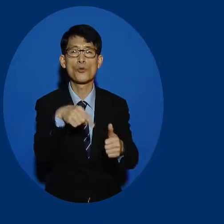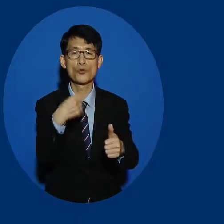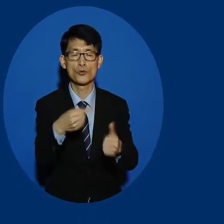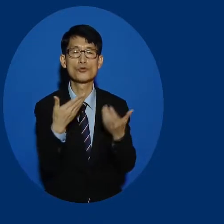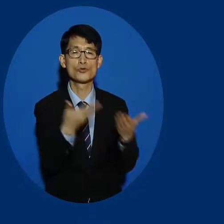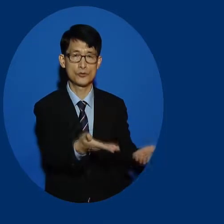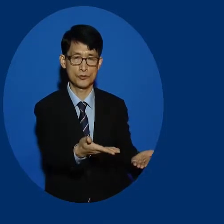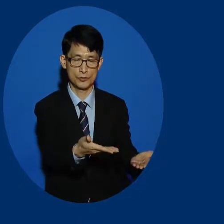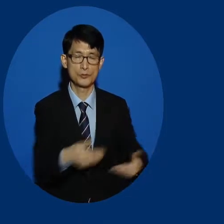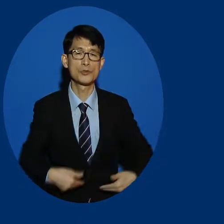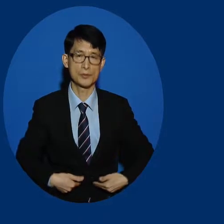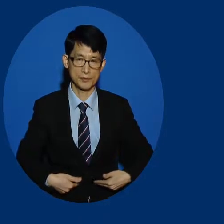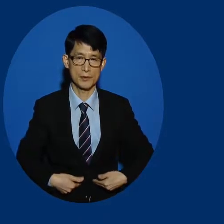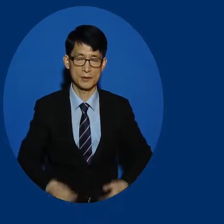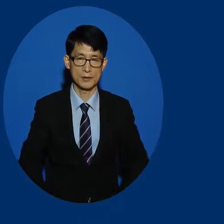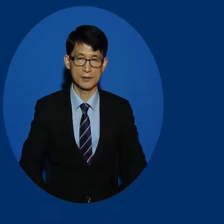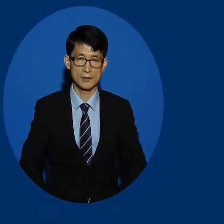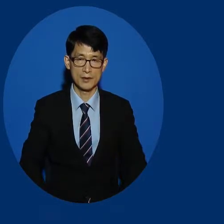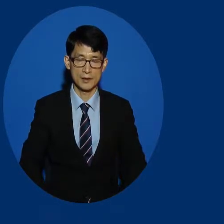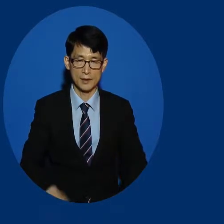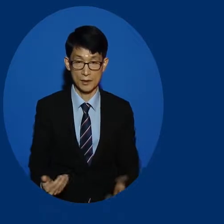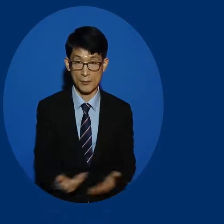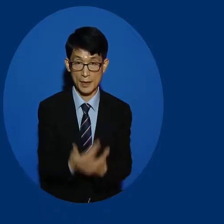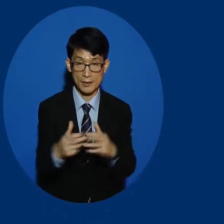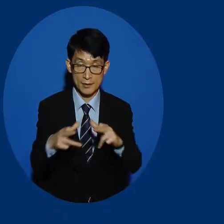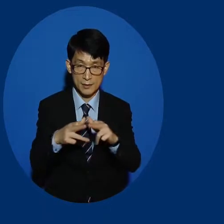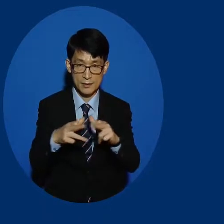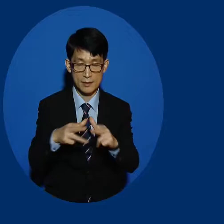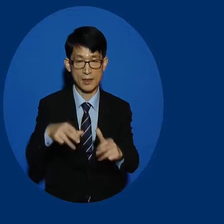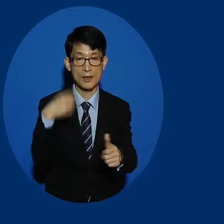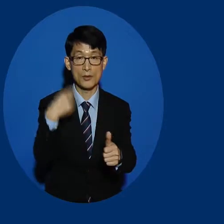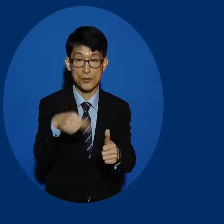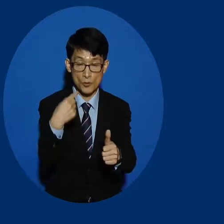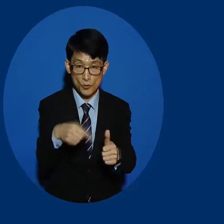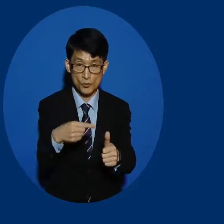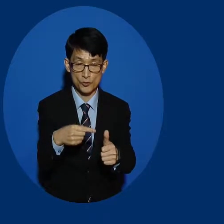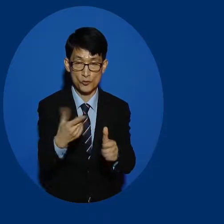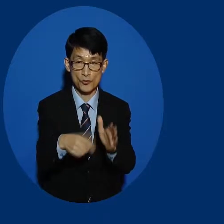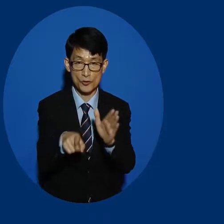발달장애인 평생교육센터는 별도의 예산으로